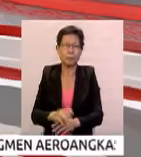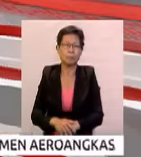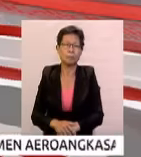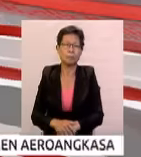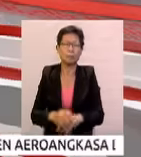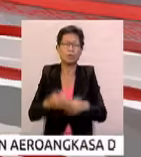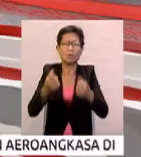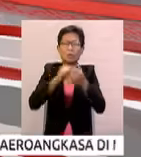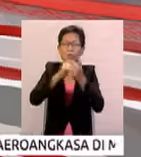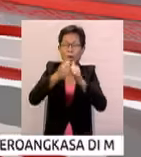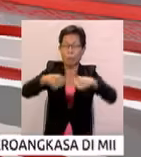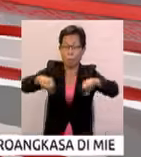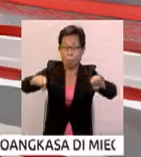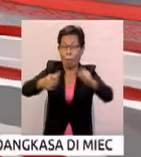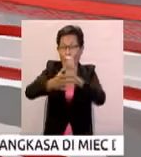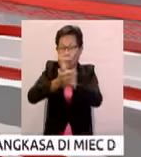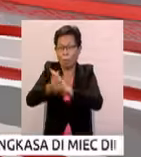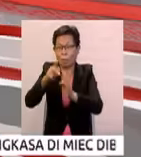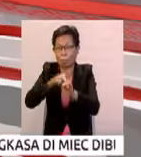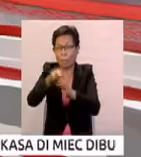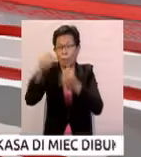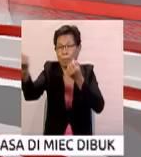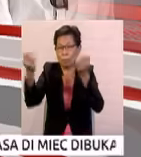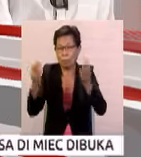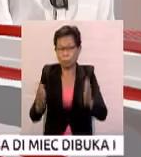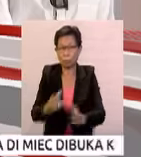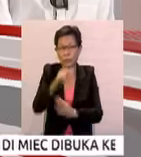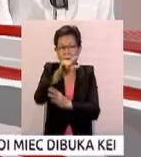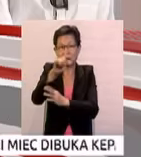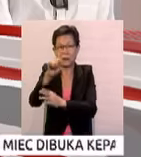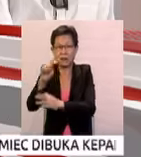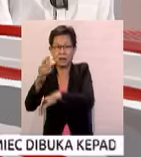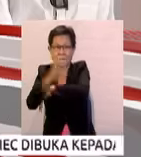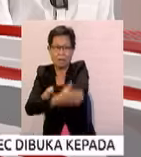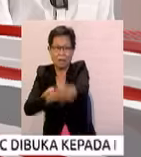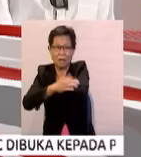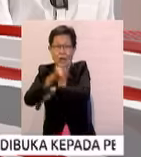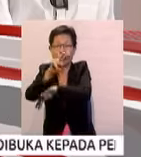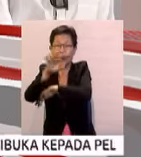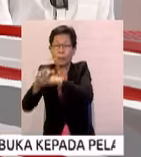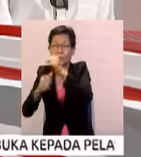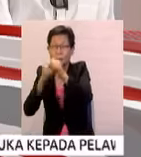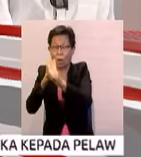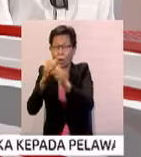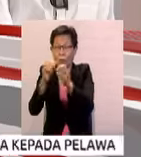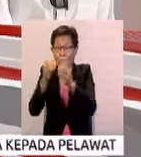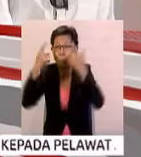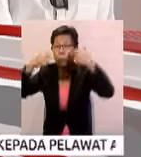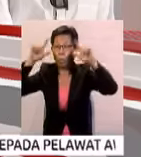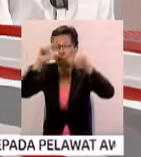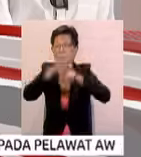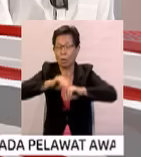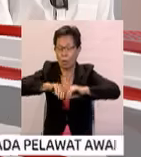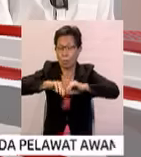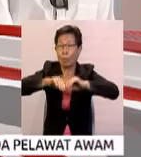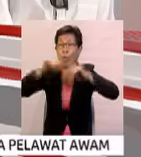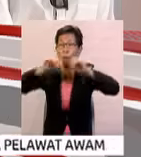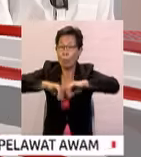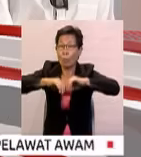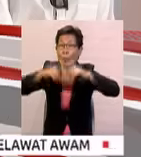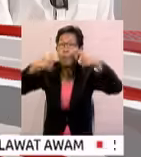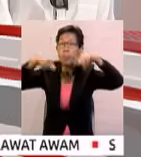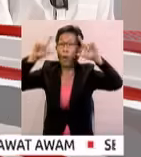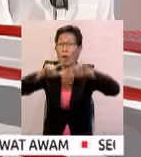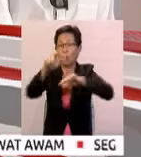Sukan pemotoran, bakat dan kerjaya pemandu GT negara Warren Tan 25 tahun semakin dikenali dan berkembang apabila diumumkan